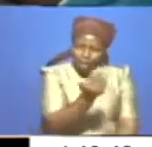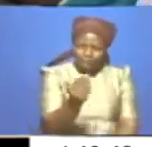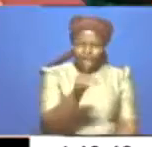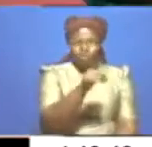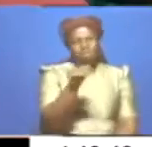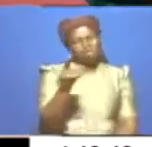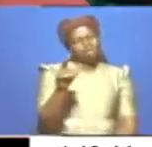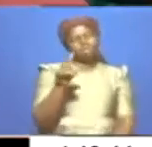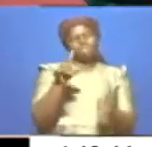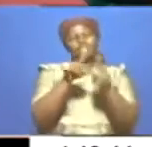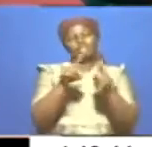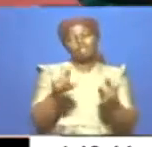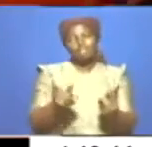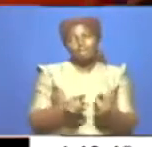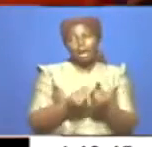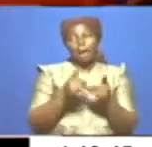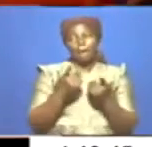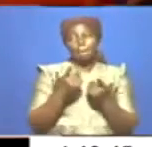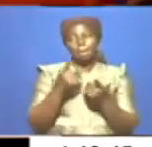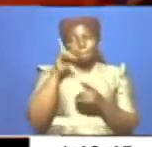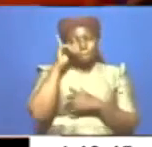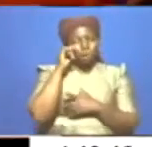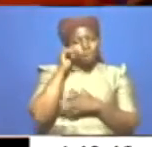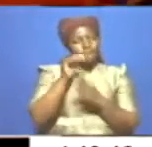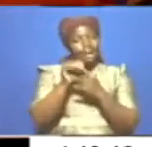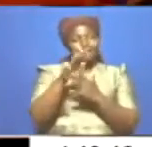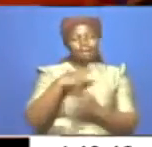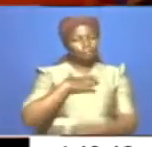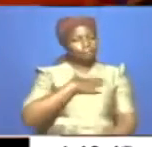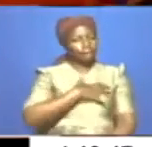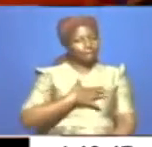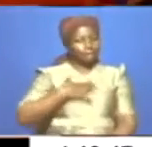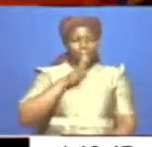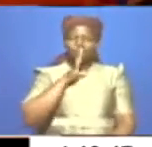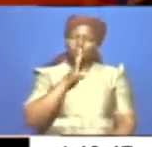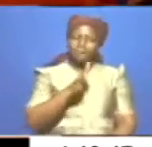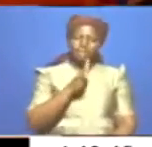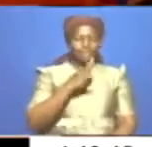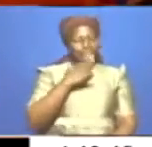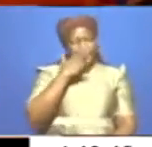wa Mombasa, be serious about what you're looking for.